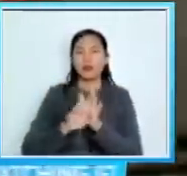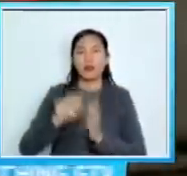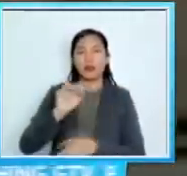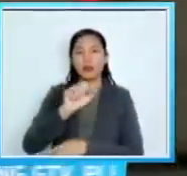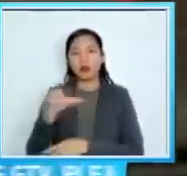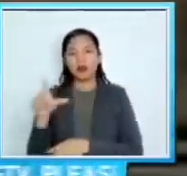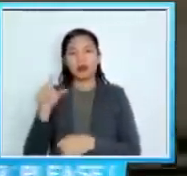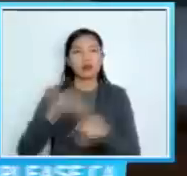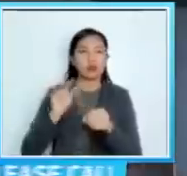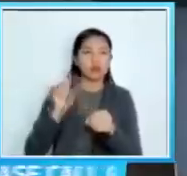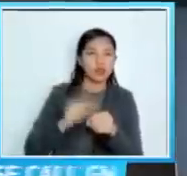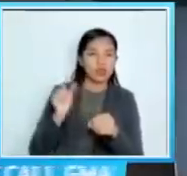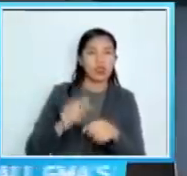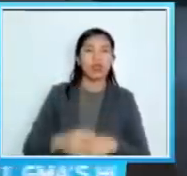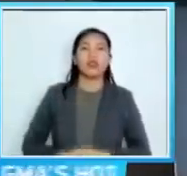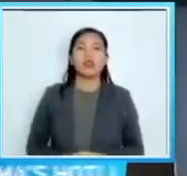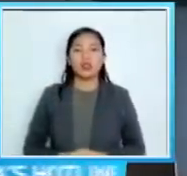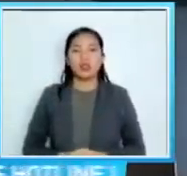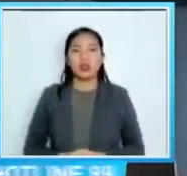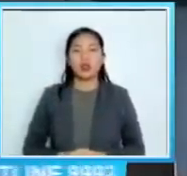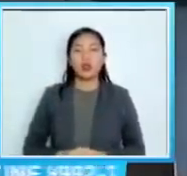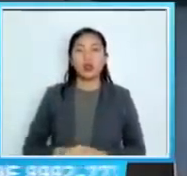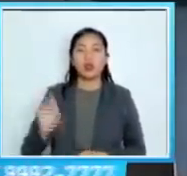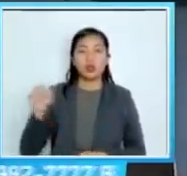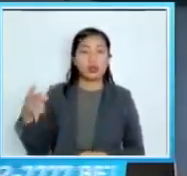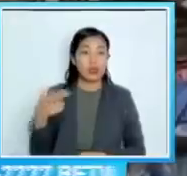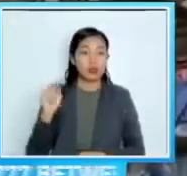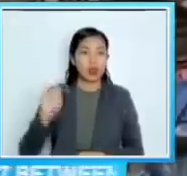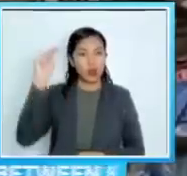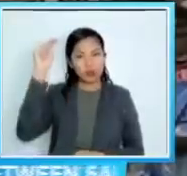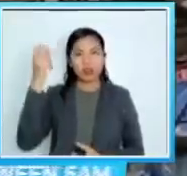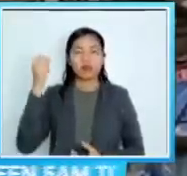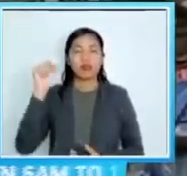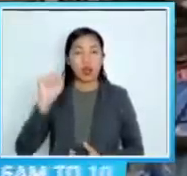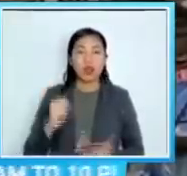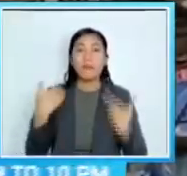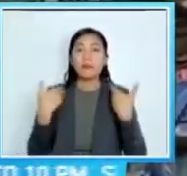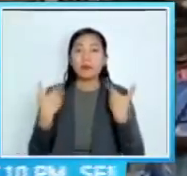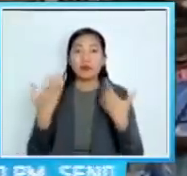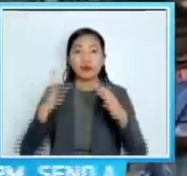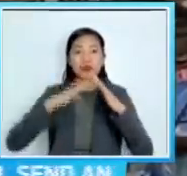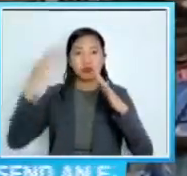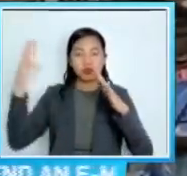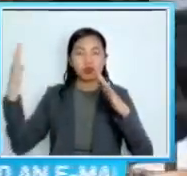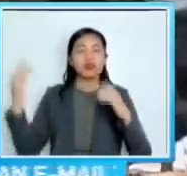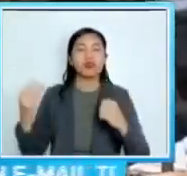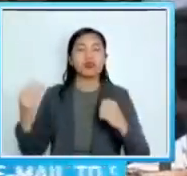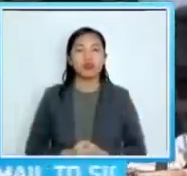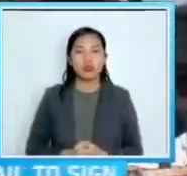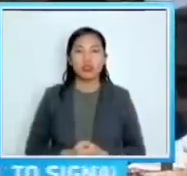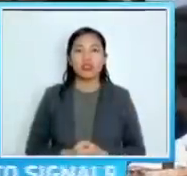City Connie at ang Surigao City Public Market tuklap na nga ang bubong. Sinisikap pa rin buhayin ngayon ng